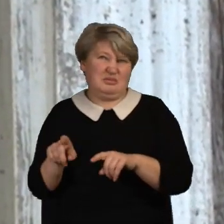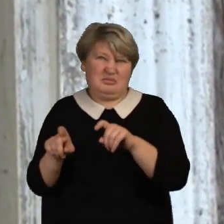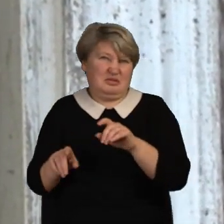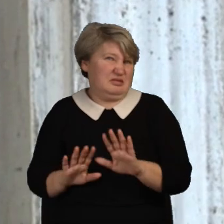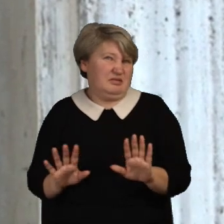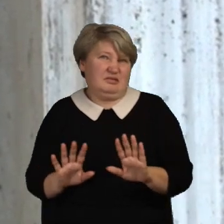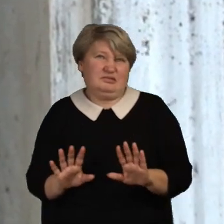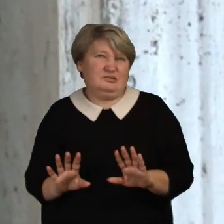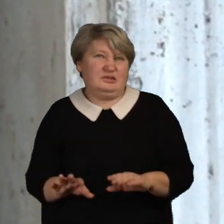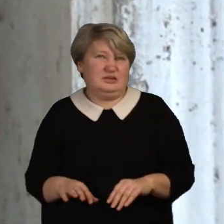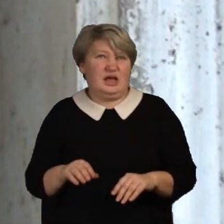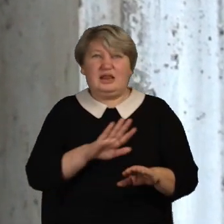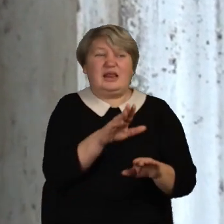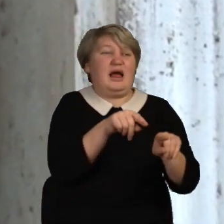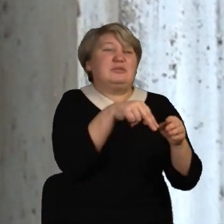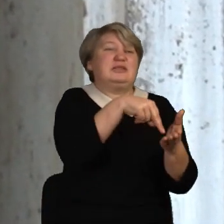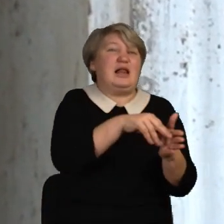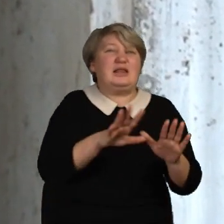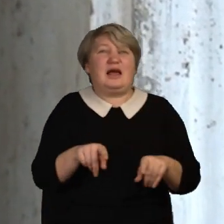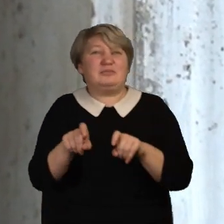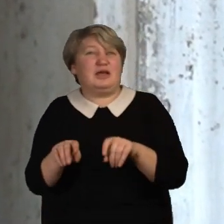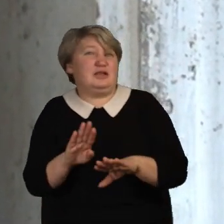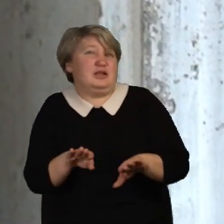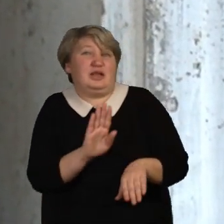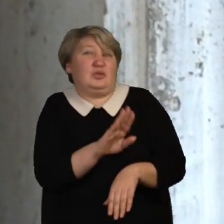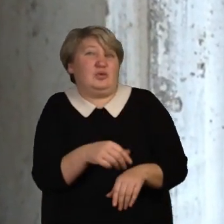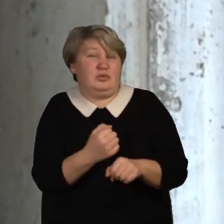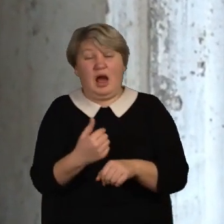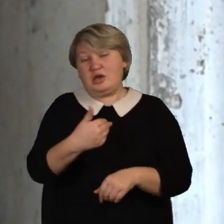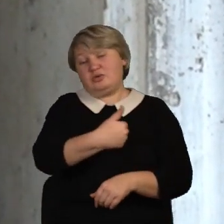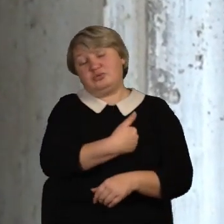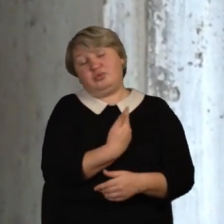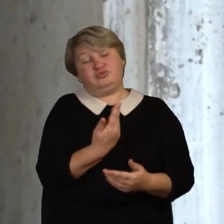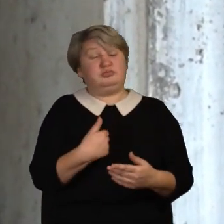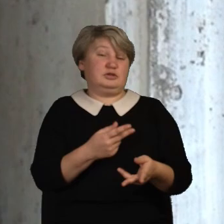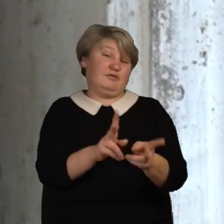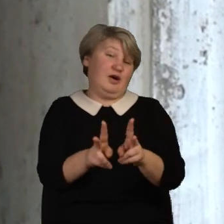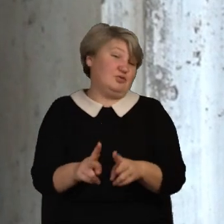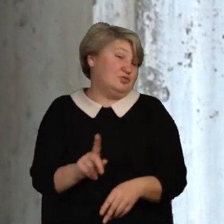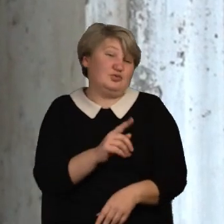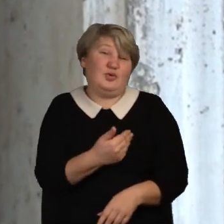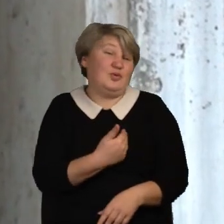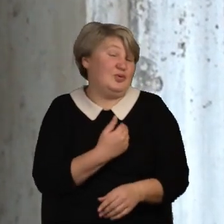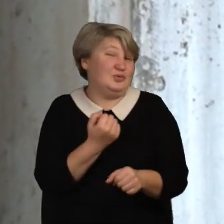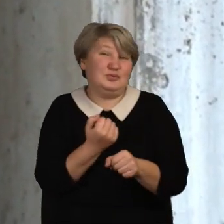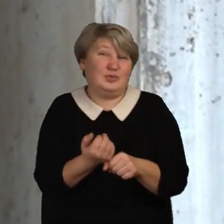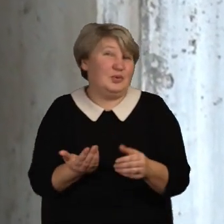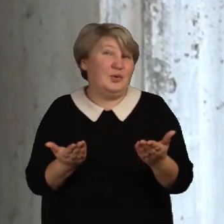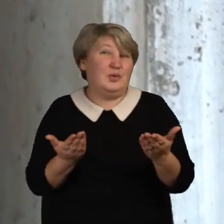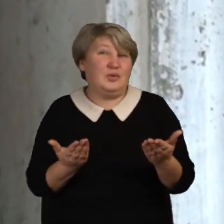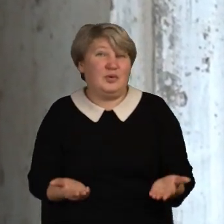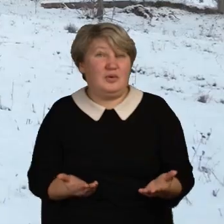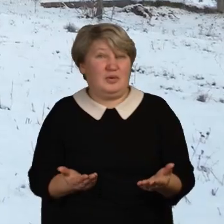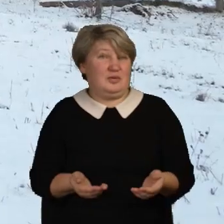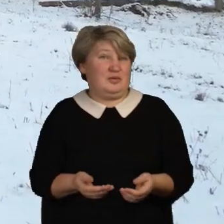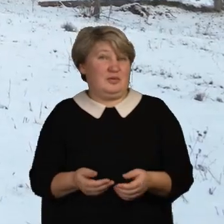стала баба, не там сіла, не то зробила. Я що хочу, зварю, та й що хочу, собі покладу.